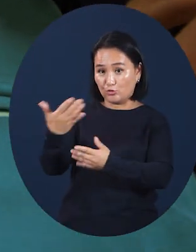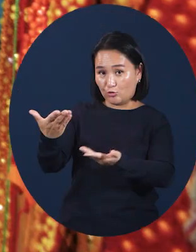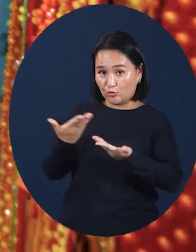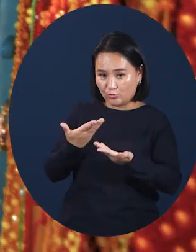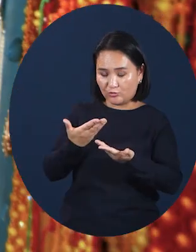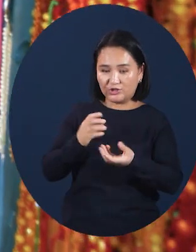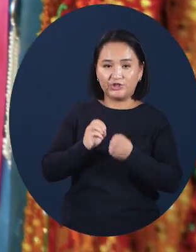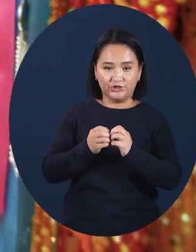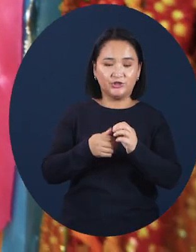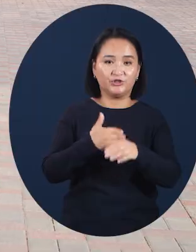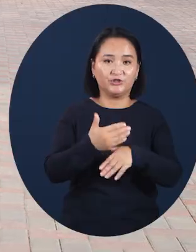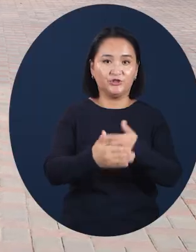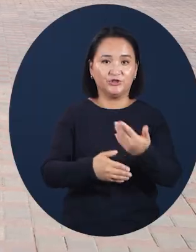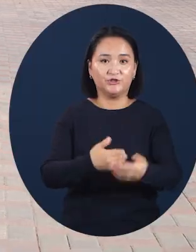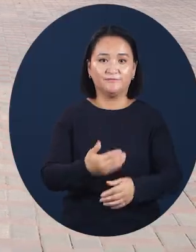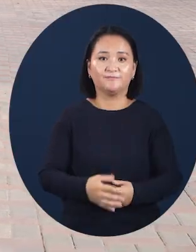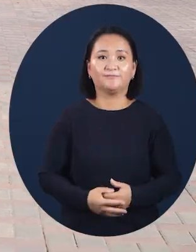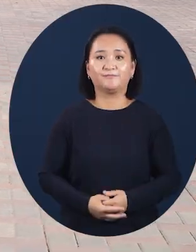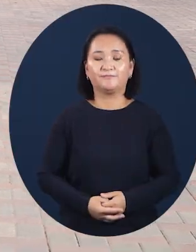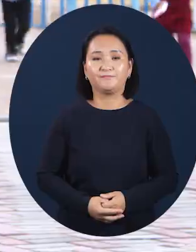юм.